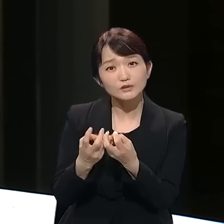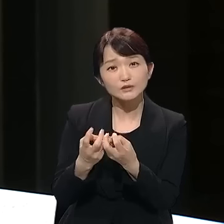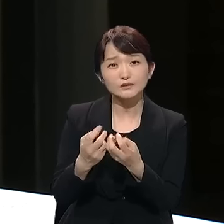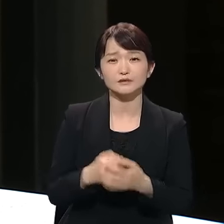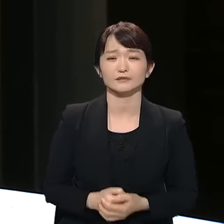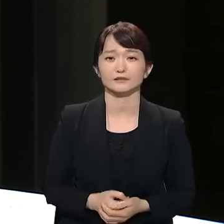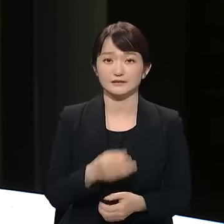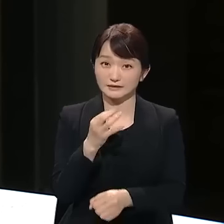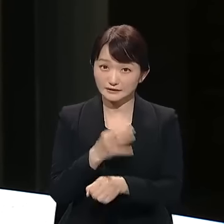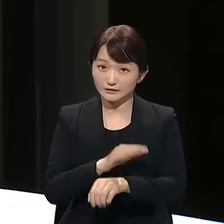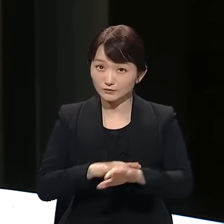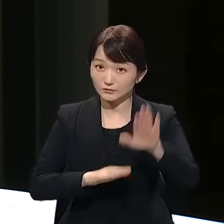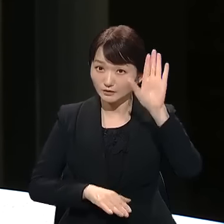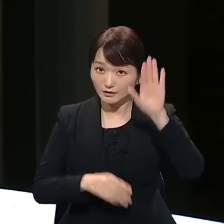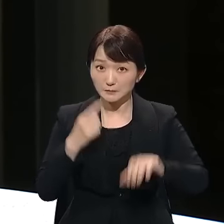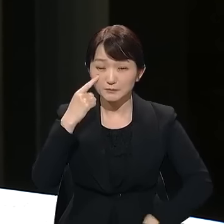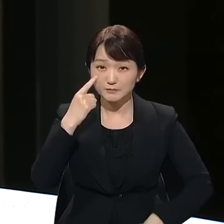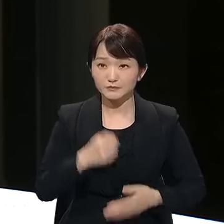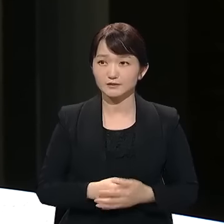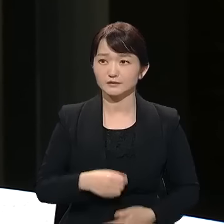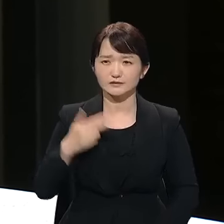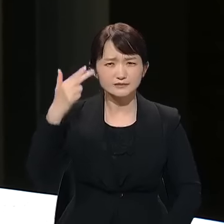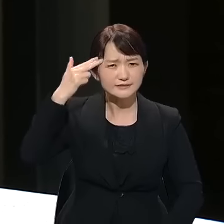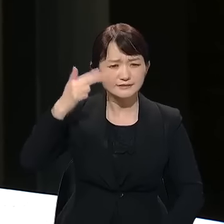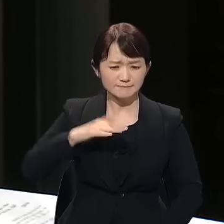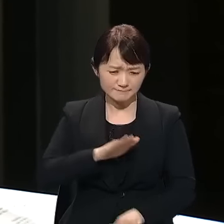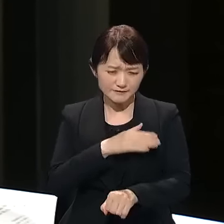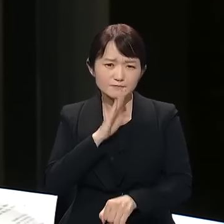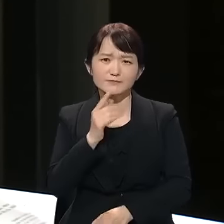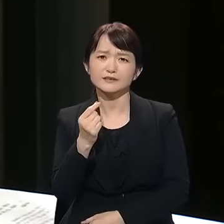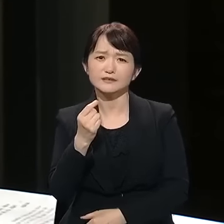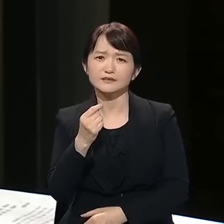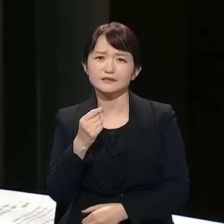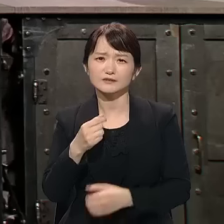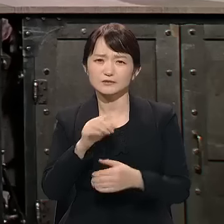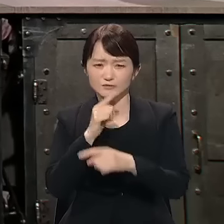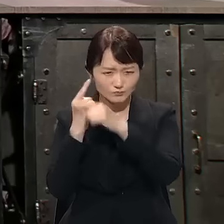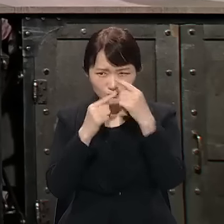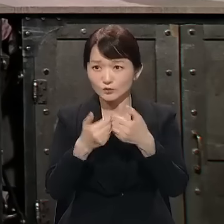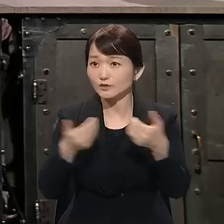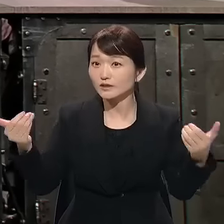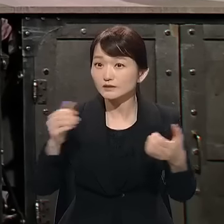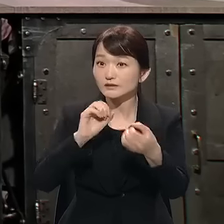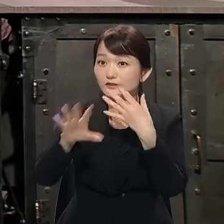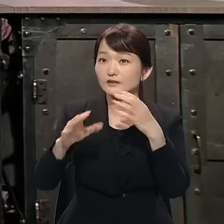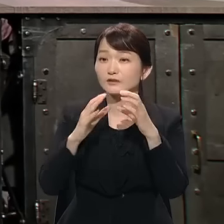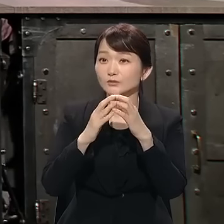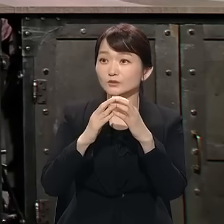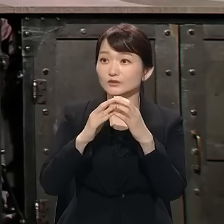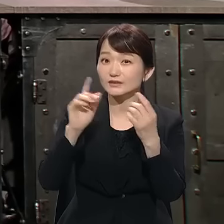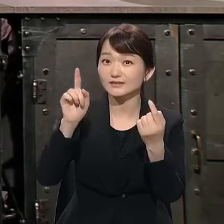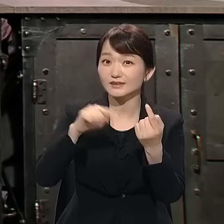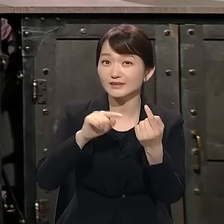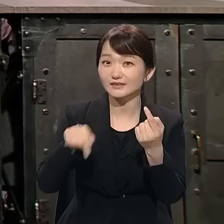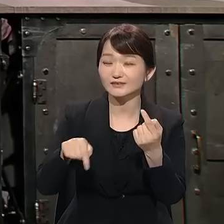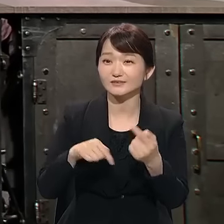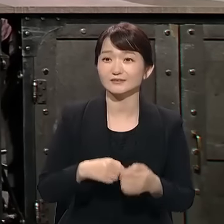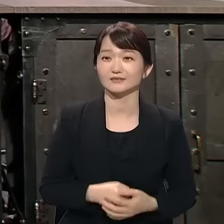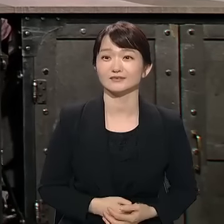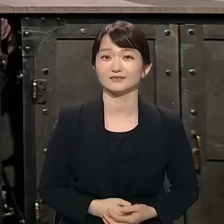처 접 한번 해보겠습니다 이거 정서적 외도 맞다 무조건 헤어져 동그라미 아